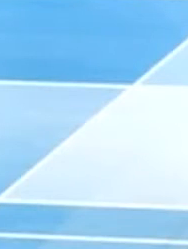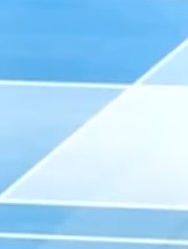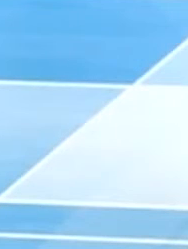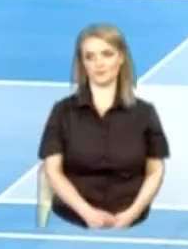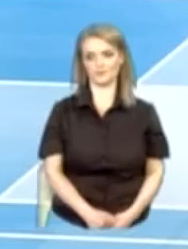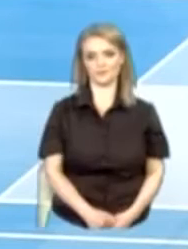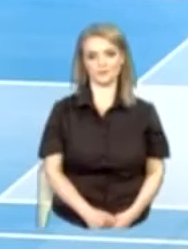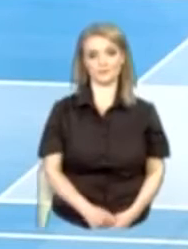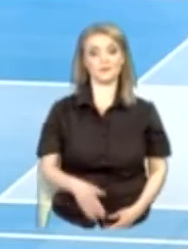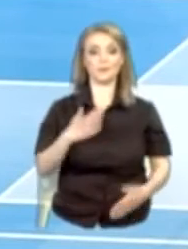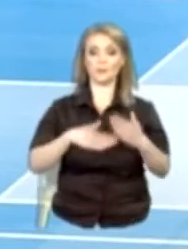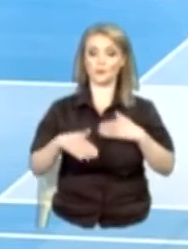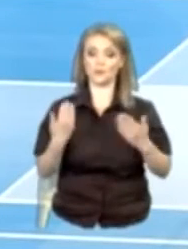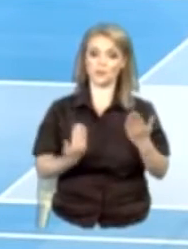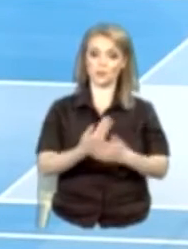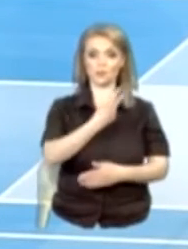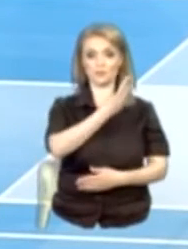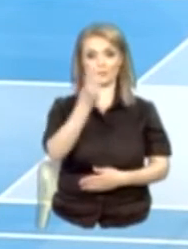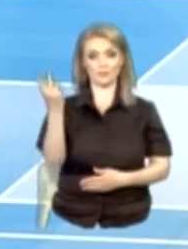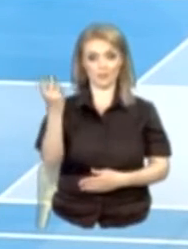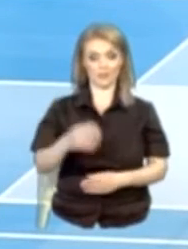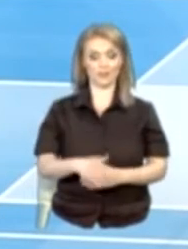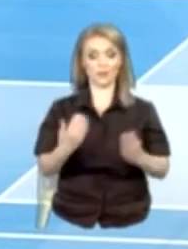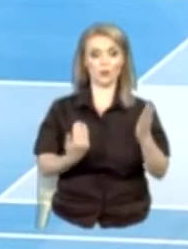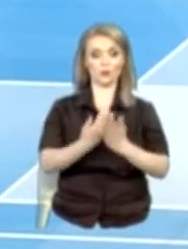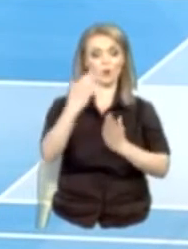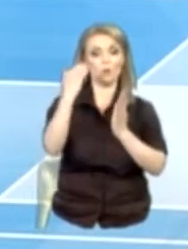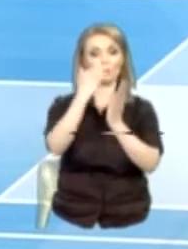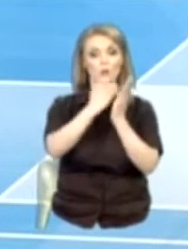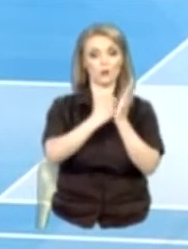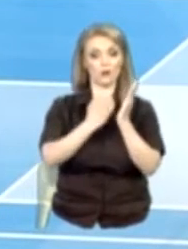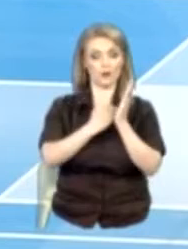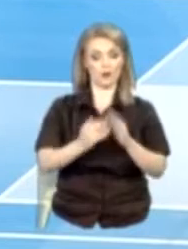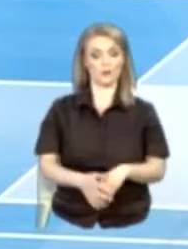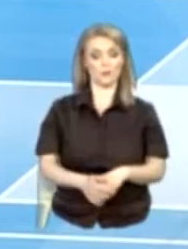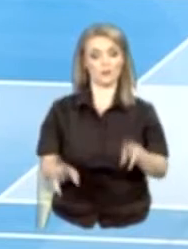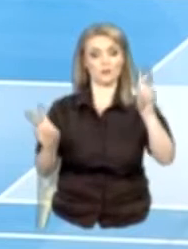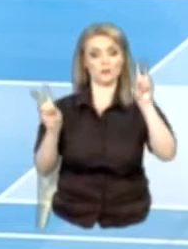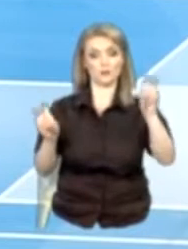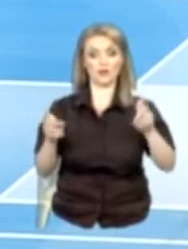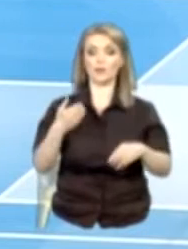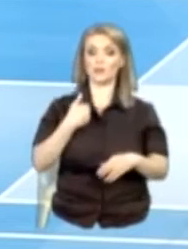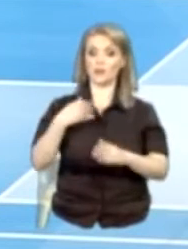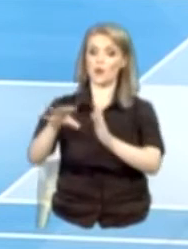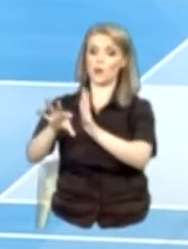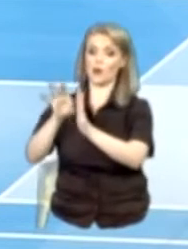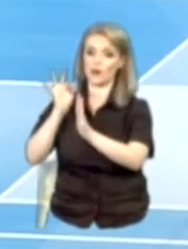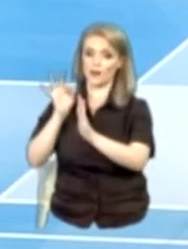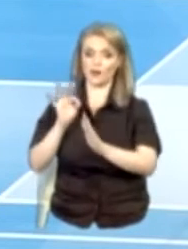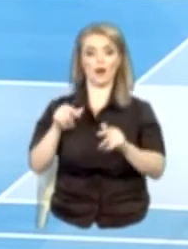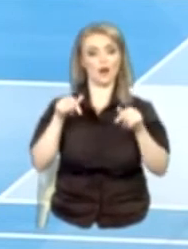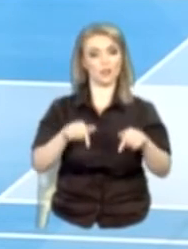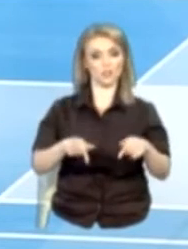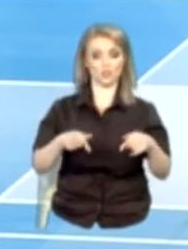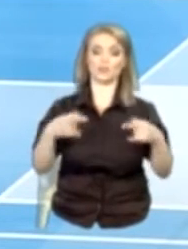Bine ați revenit, doamnelor și domnilor, la o nouă emisiune electorală. Eu aleg, eu contez, aici la TVR Moldova,